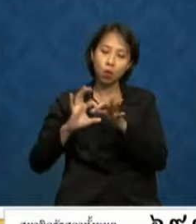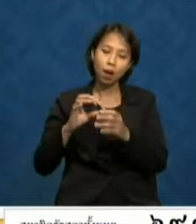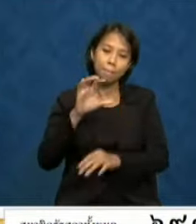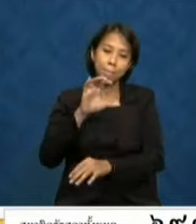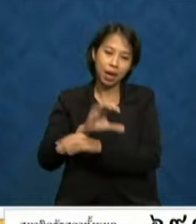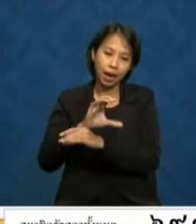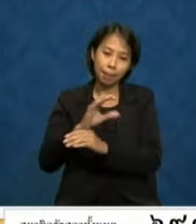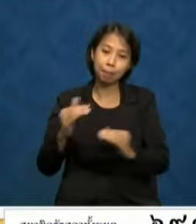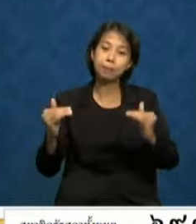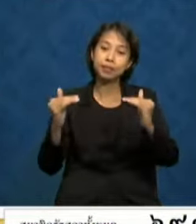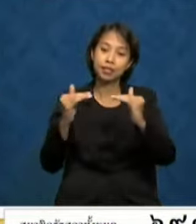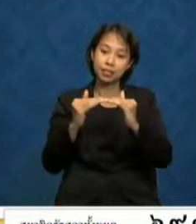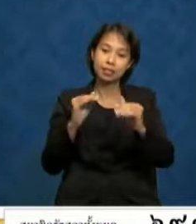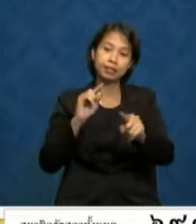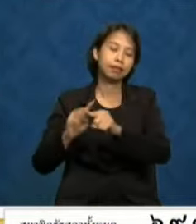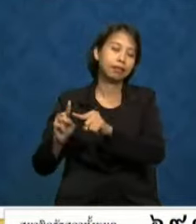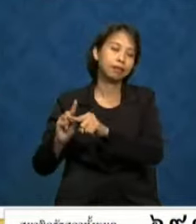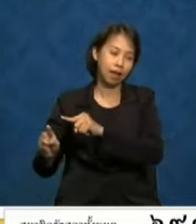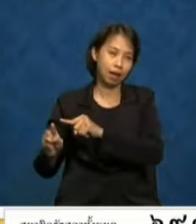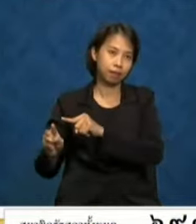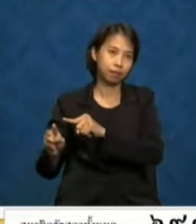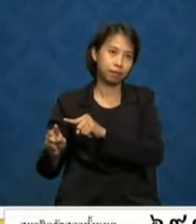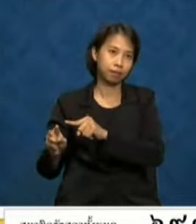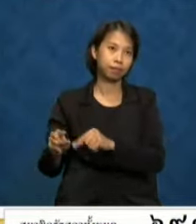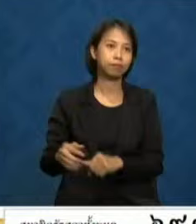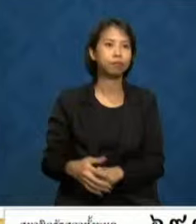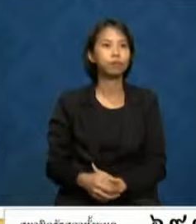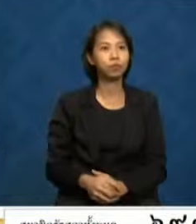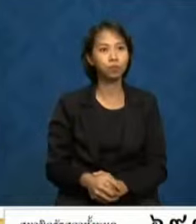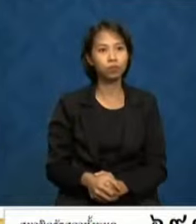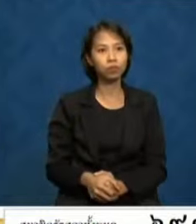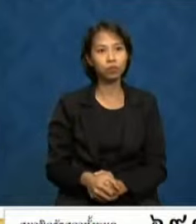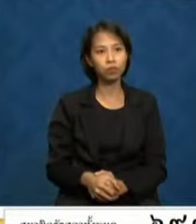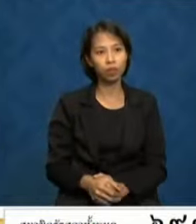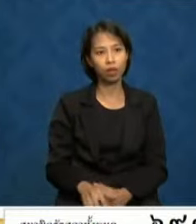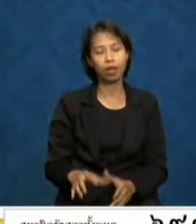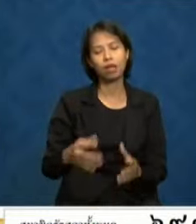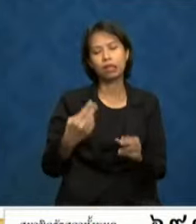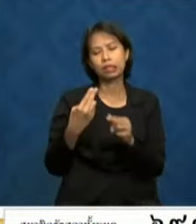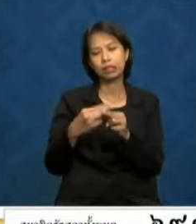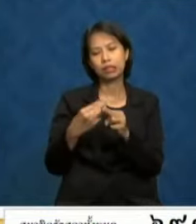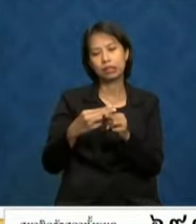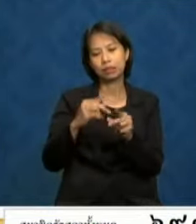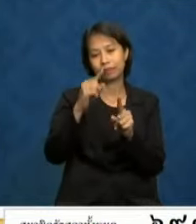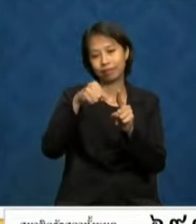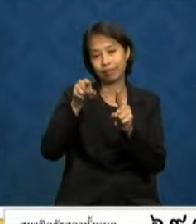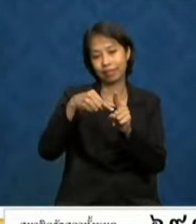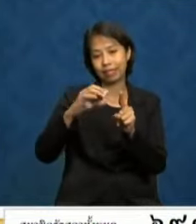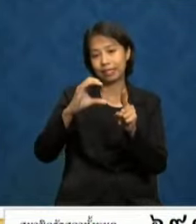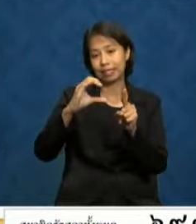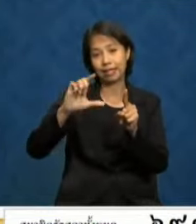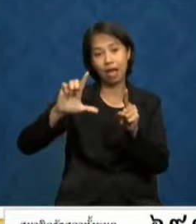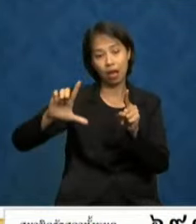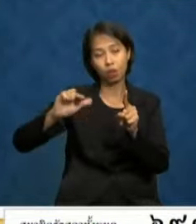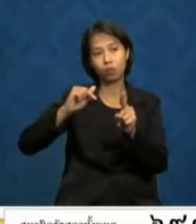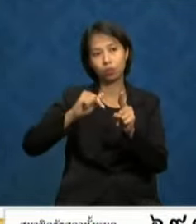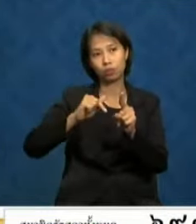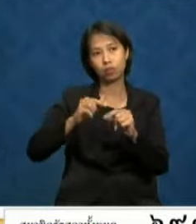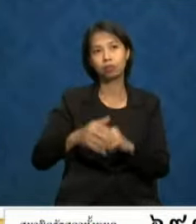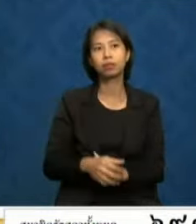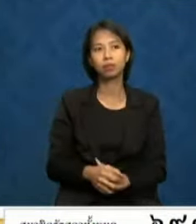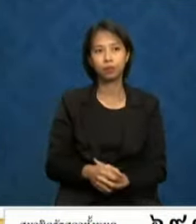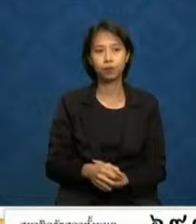ช้สิทธิ์เหนือสิทธิบัตรหรือว่าที่เราเรียกสั้นๆเป็นภาษาอังกฤษว่า CL นะครับ compulsory licensing นะครับ